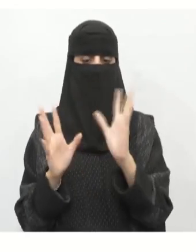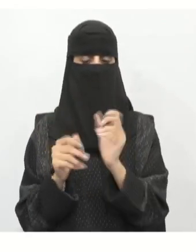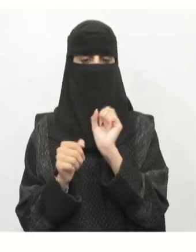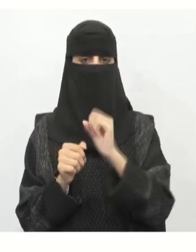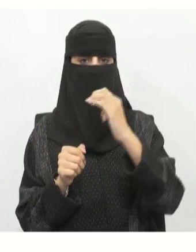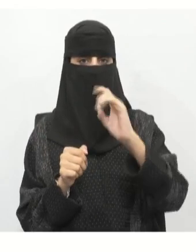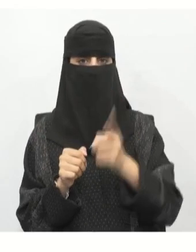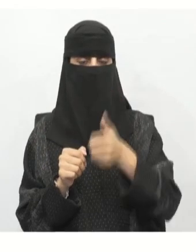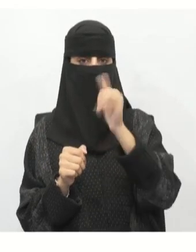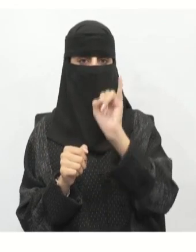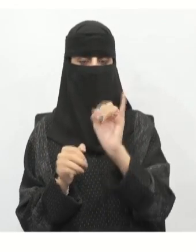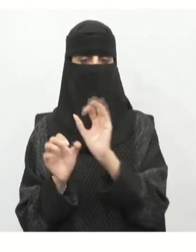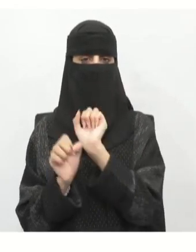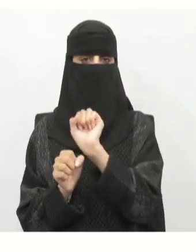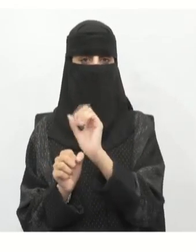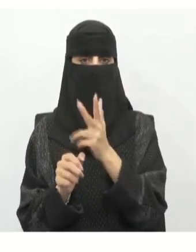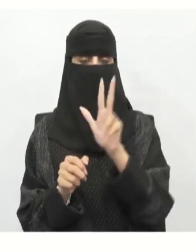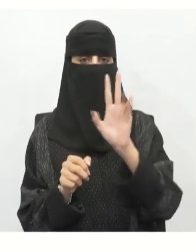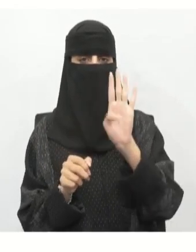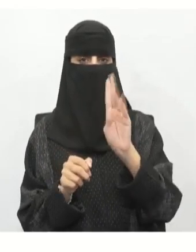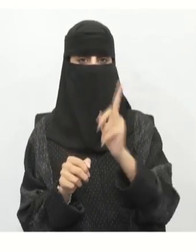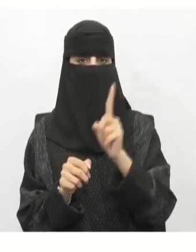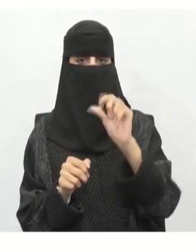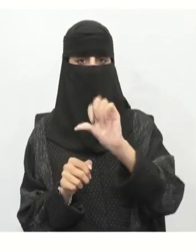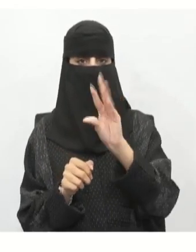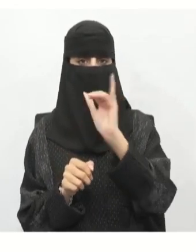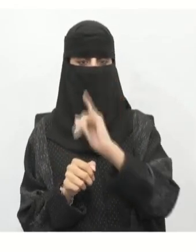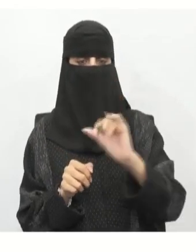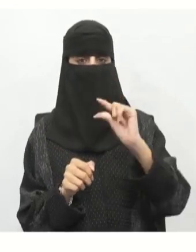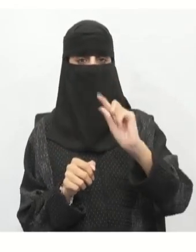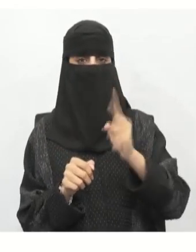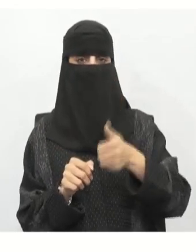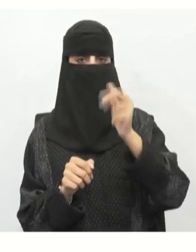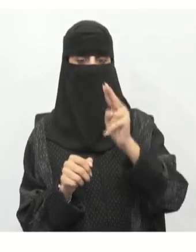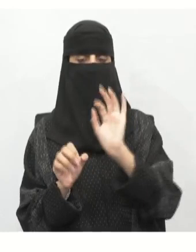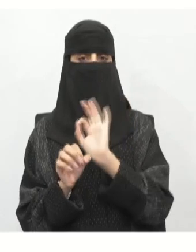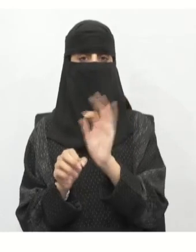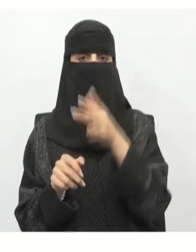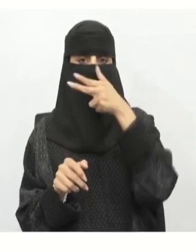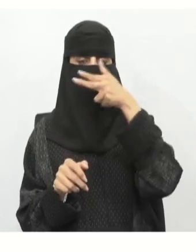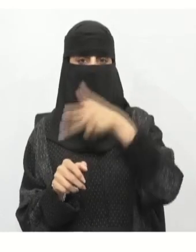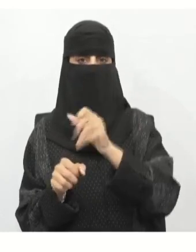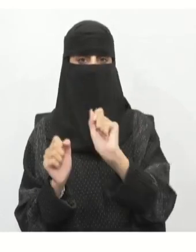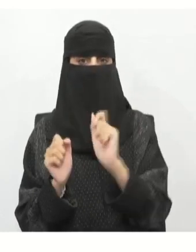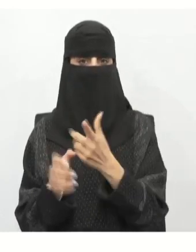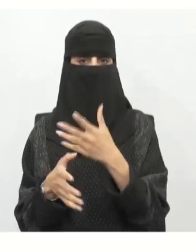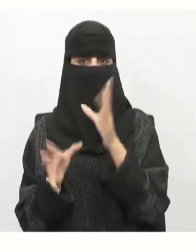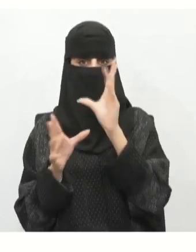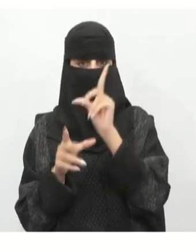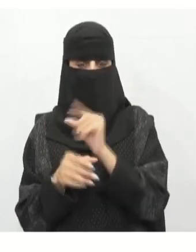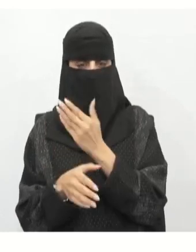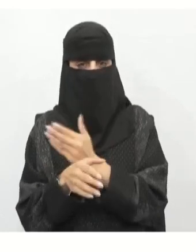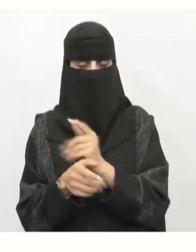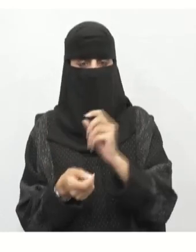يعطي اربعه سعرات حراريه فهو الوقود الرئيسي الذي يزود الجسم بالطاقه الضروريه